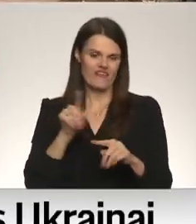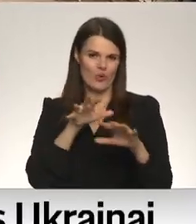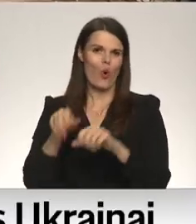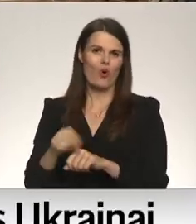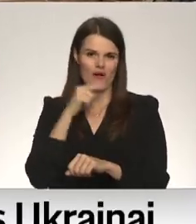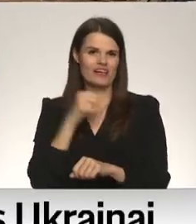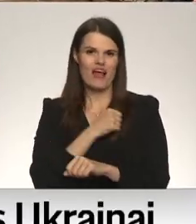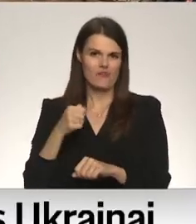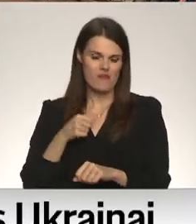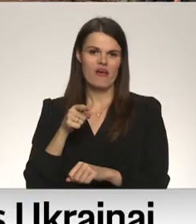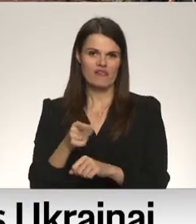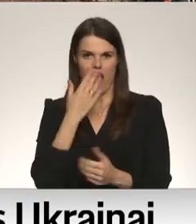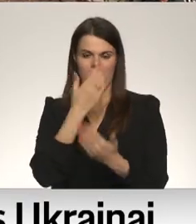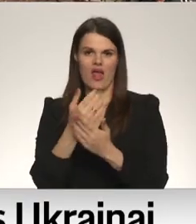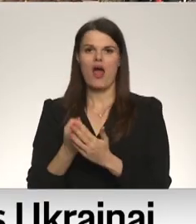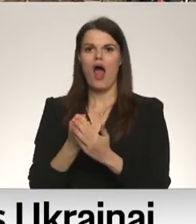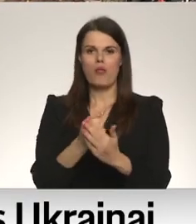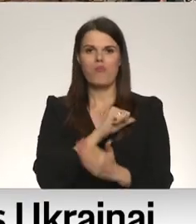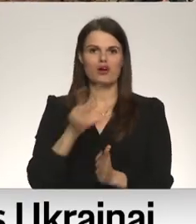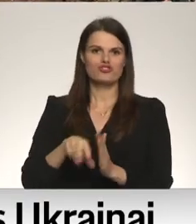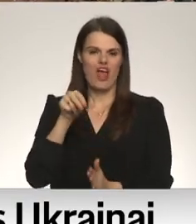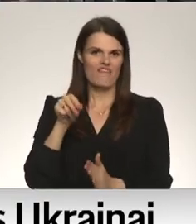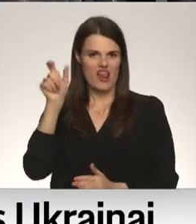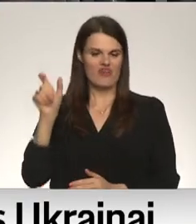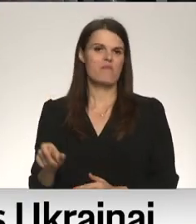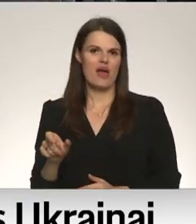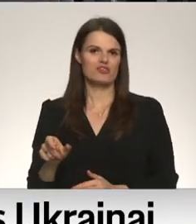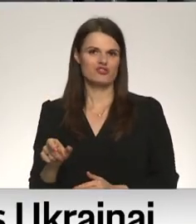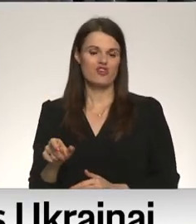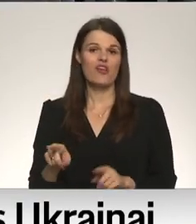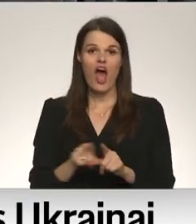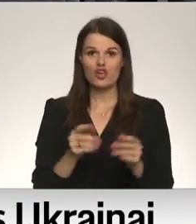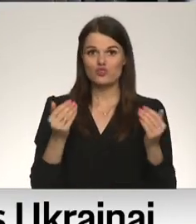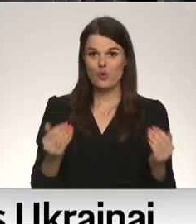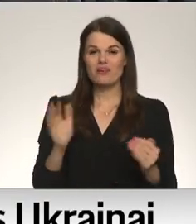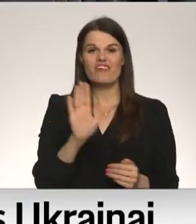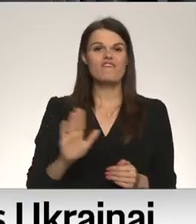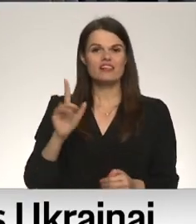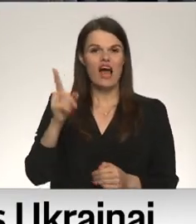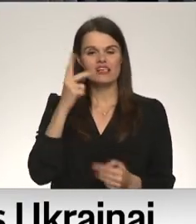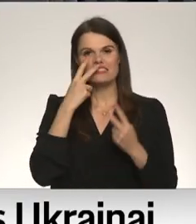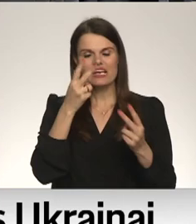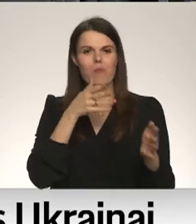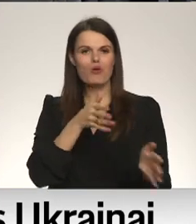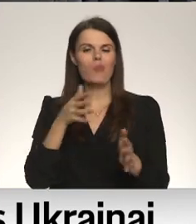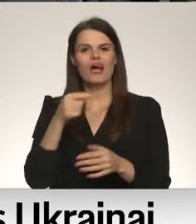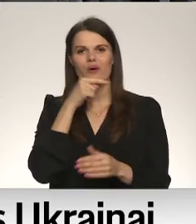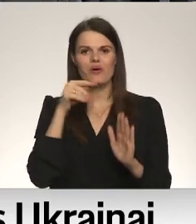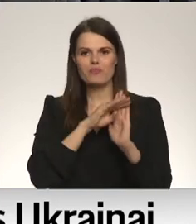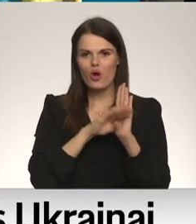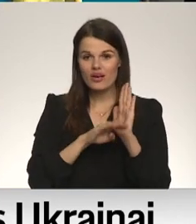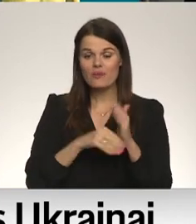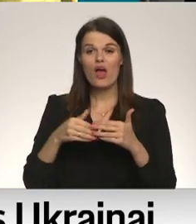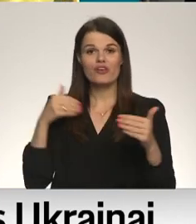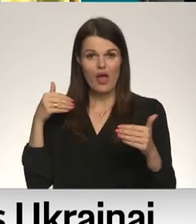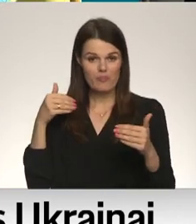armiju un tā demonstrē atbalstu pašievēlētai personai. Lai arī šobrīd valstī ir liekta iespēja skatīties propagandas Krievijas kanālus,